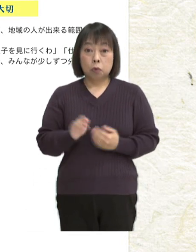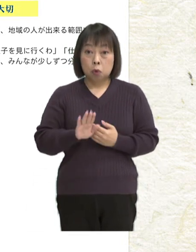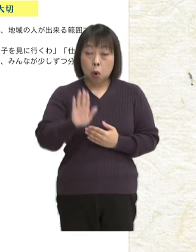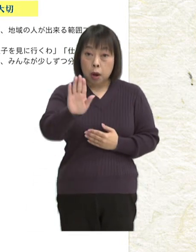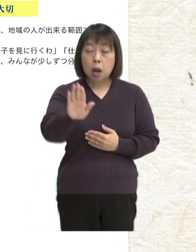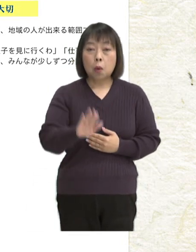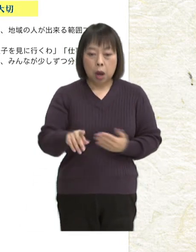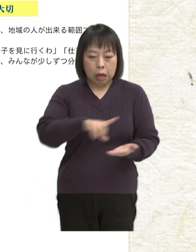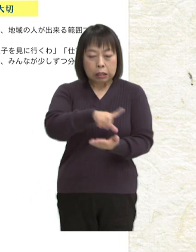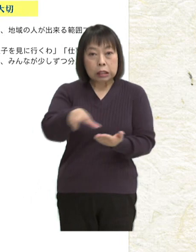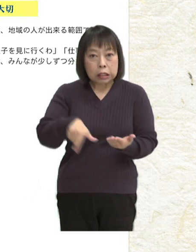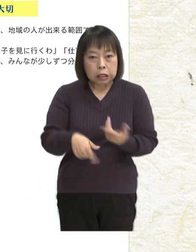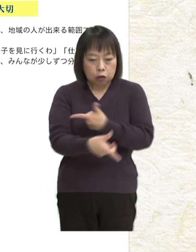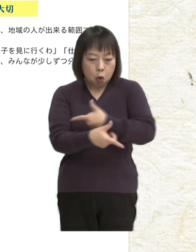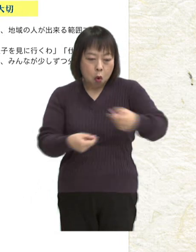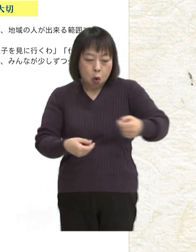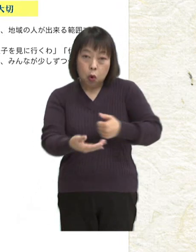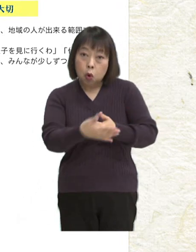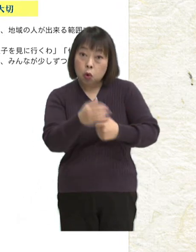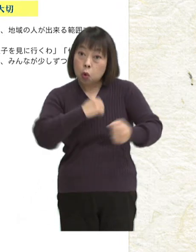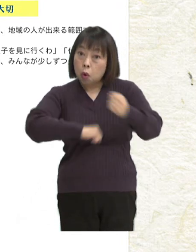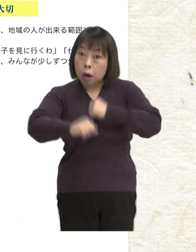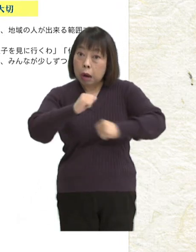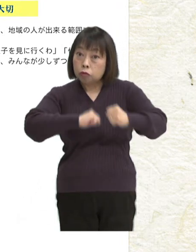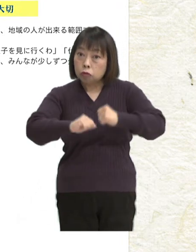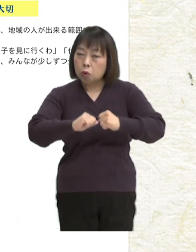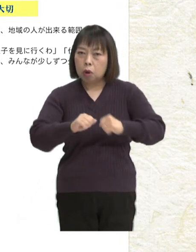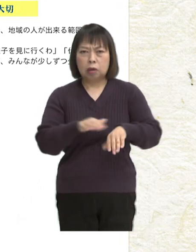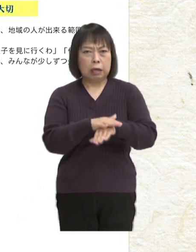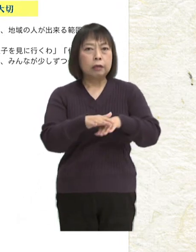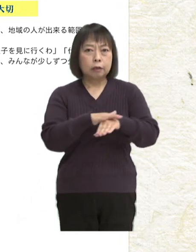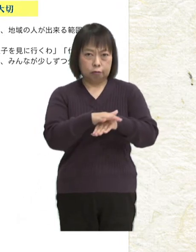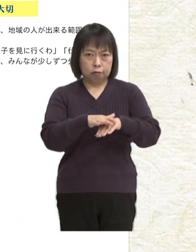これからは地域での互助活動が大切。